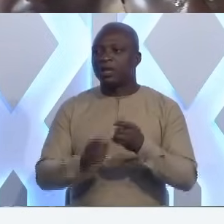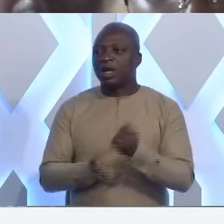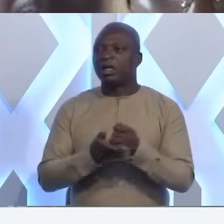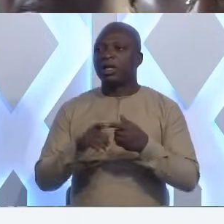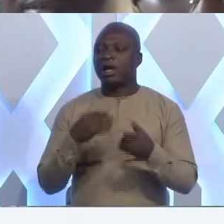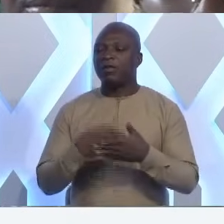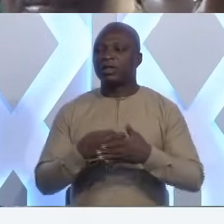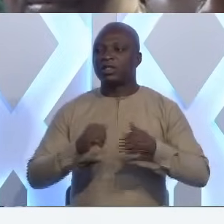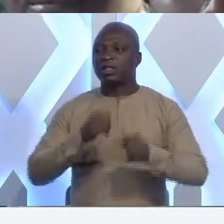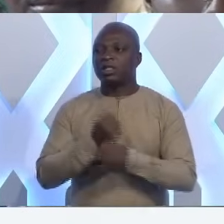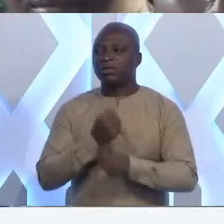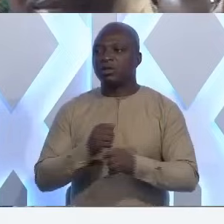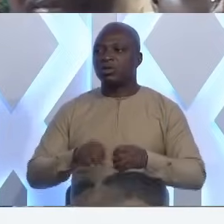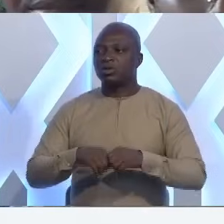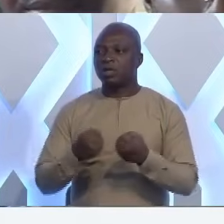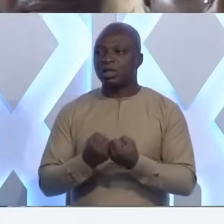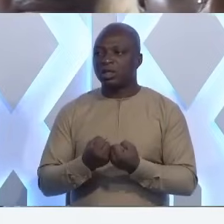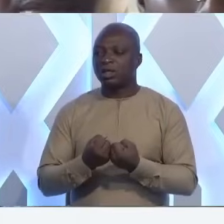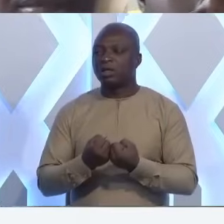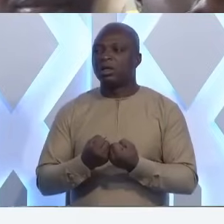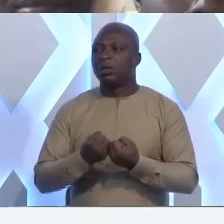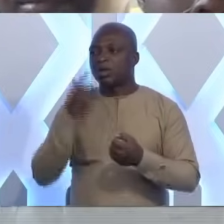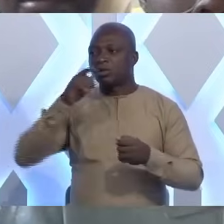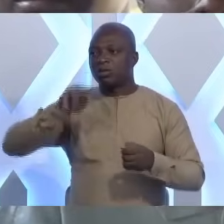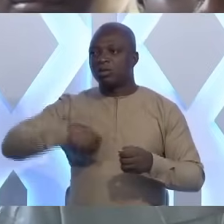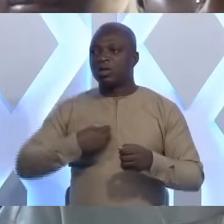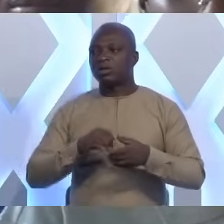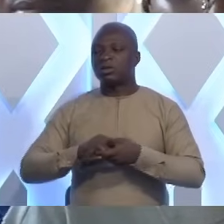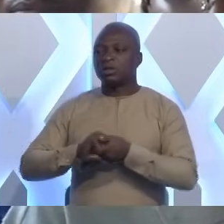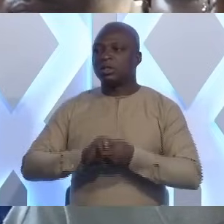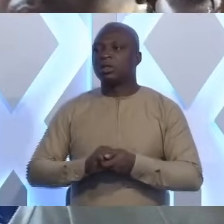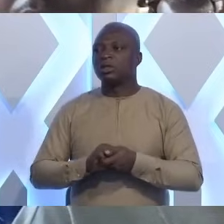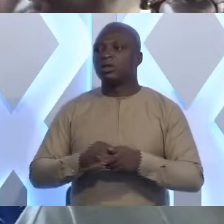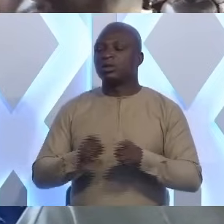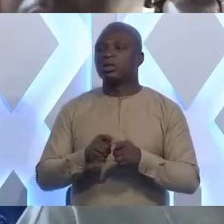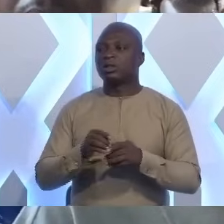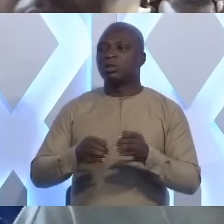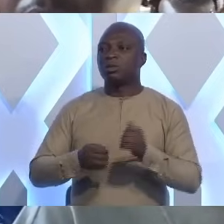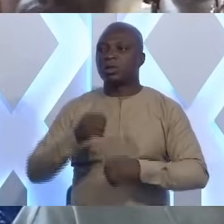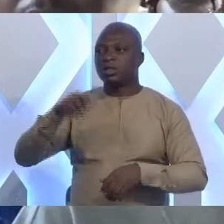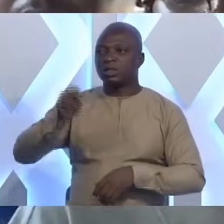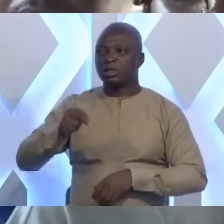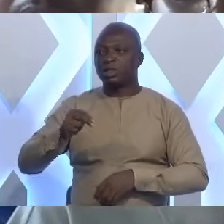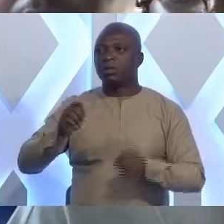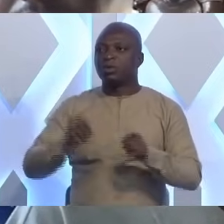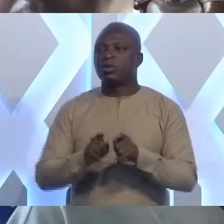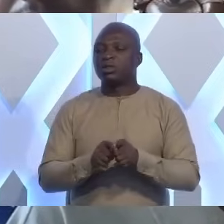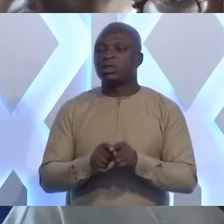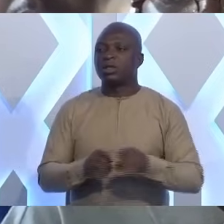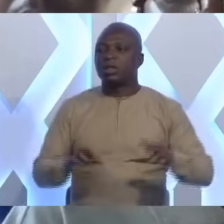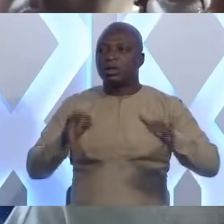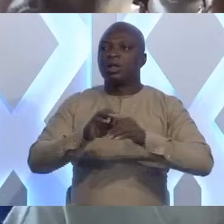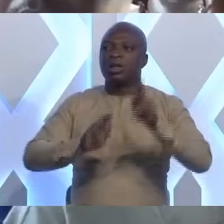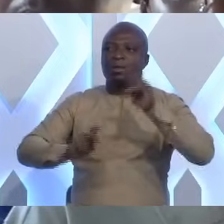financer donc les activités de solidarité. Parce que pour nous, la solidarité, c'est l'un des points essentiels qui puisse unir les peuples. Donc